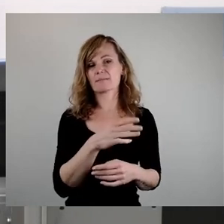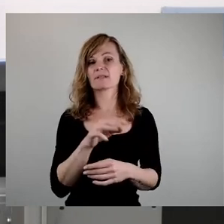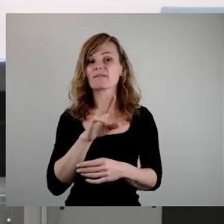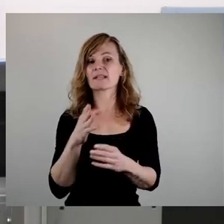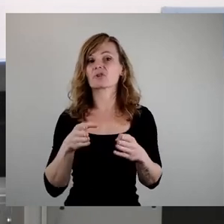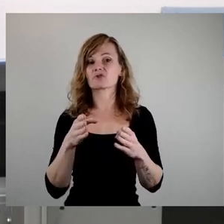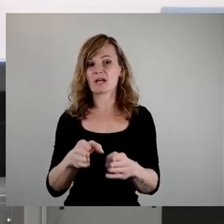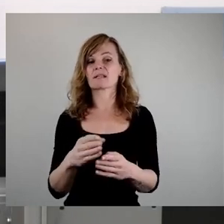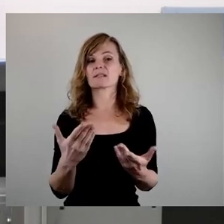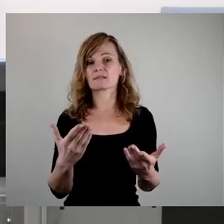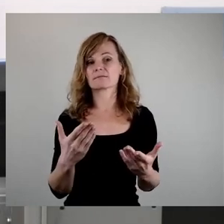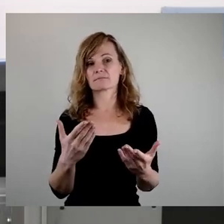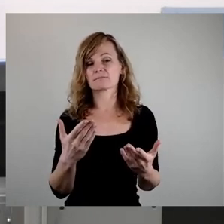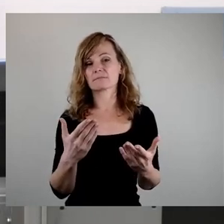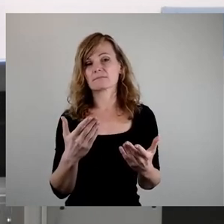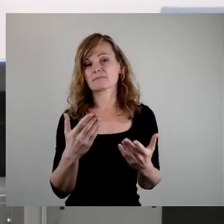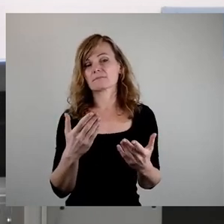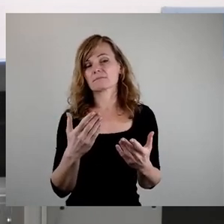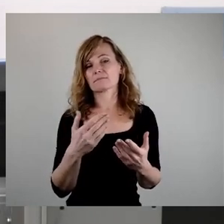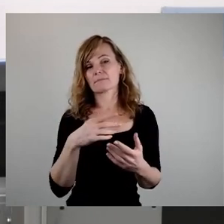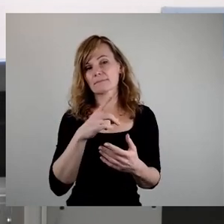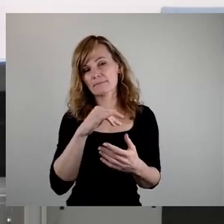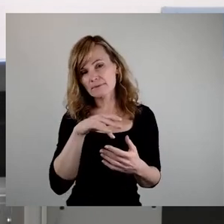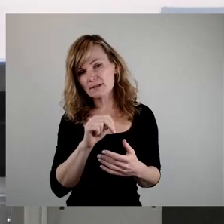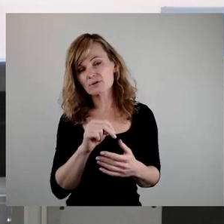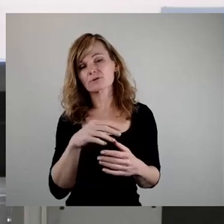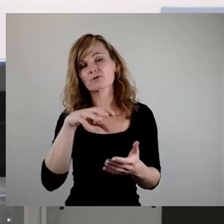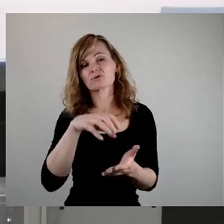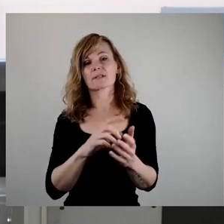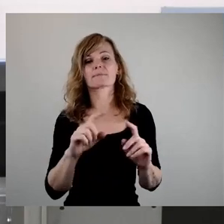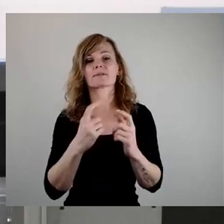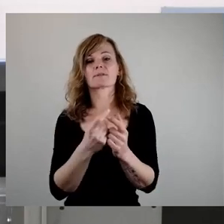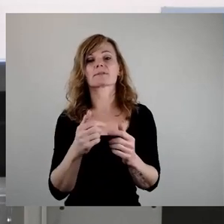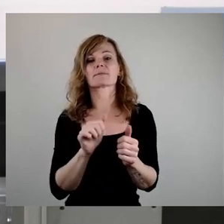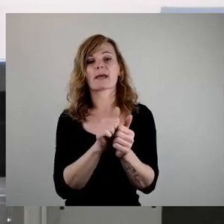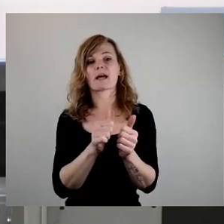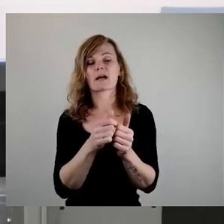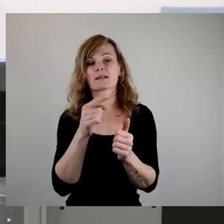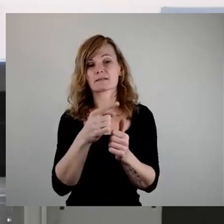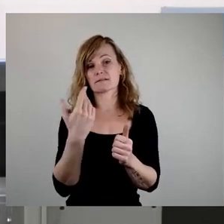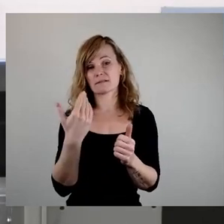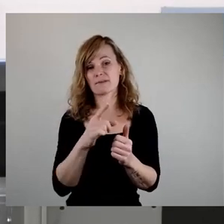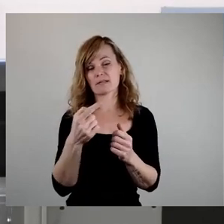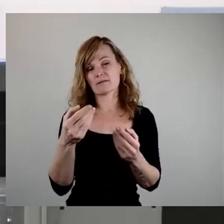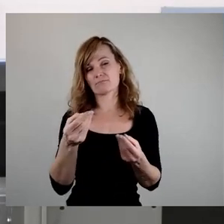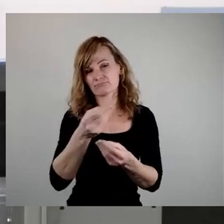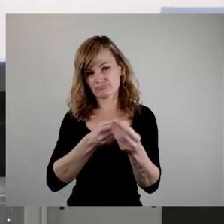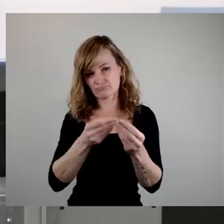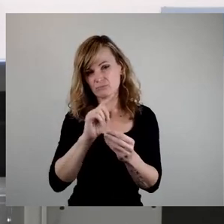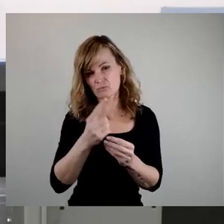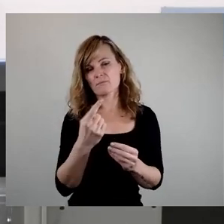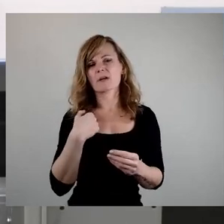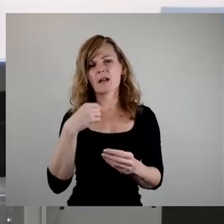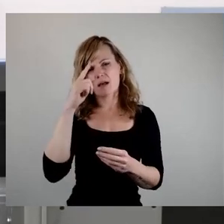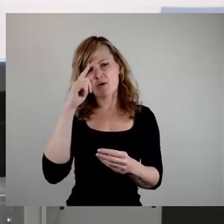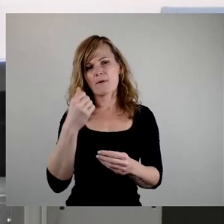Tragen kommt, dann, wir haben das ja auch schon in Pieschen im Stadtbezirksbeirat, ist das ja schon sehr gut nochmal diskutiert worden dann, da gibt es aber auch ein sehr einstimmiges